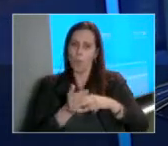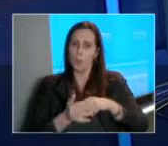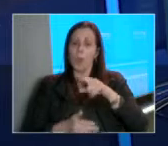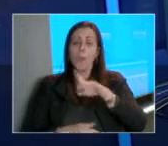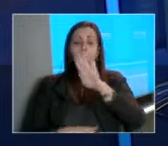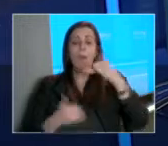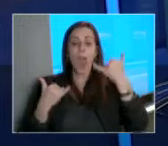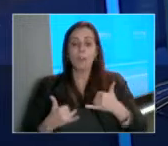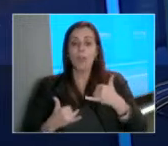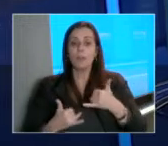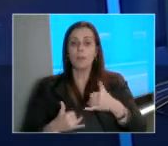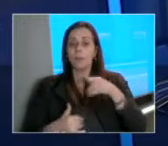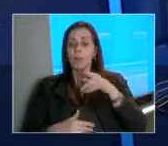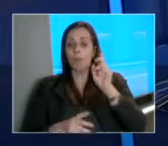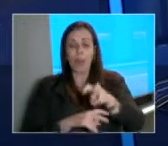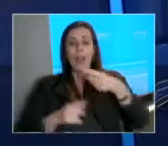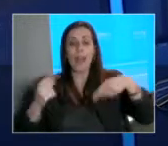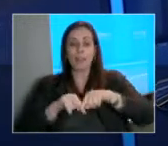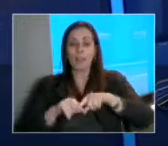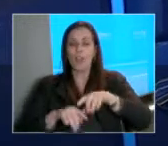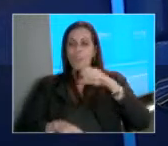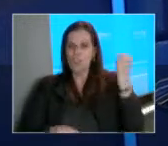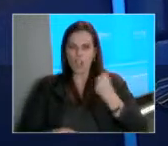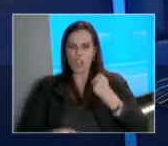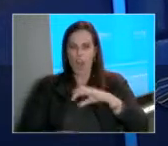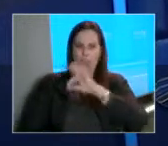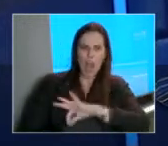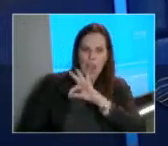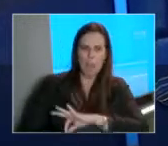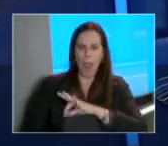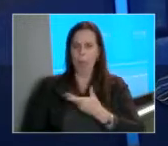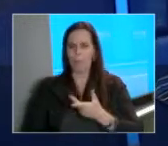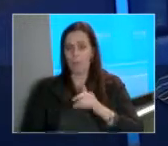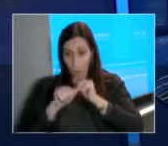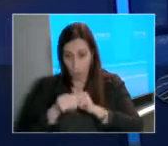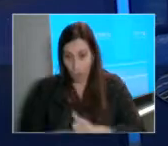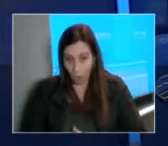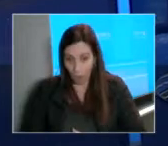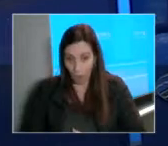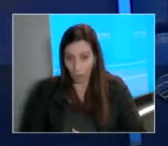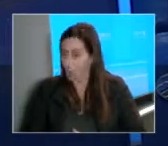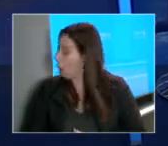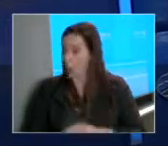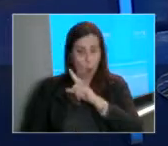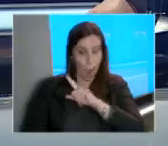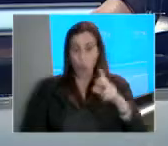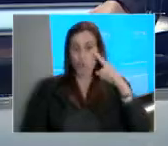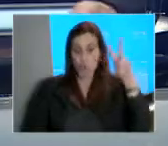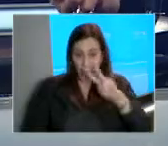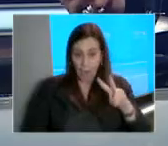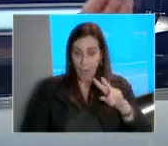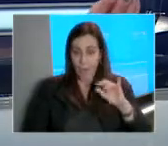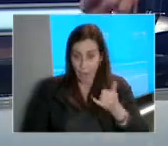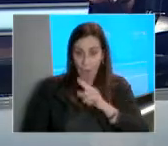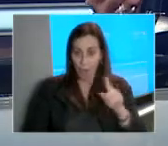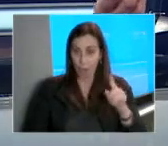הוא הולך עכשיו להיכנס לוועדה של עריות, ליברמן, איתו או לא איתו? לא, הוא כבר אמר אתמול דבר... איילת שקד רלוונטית או